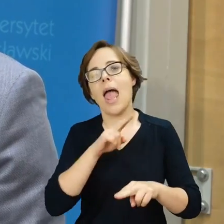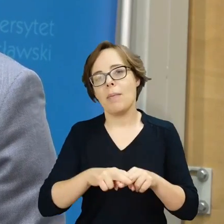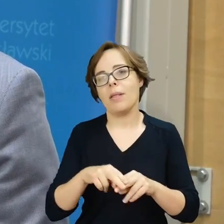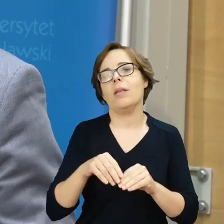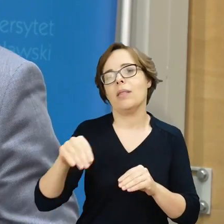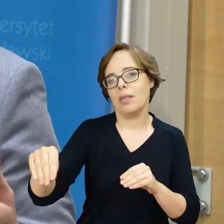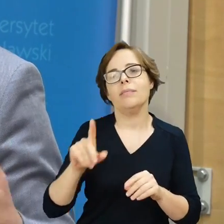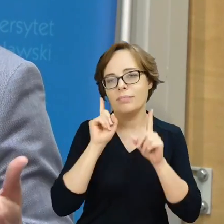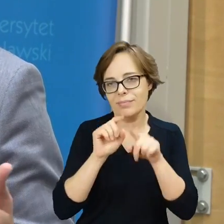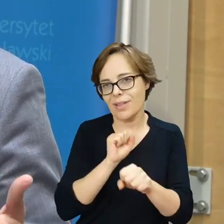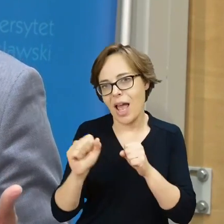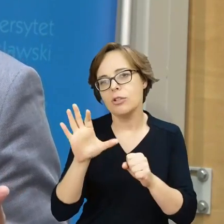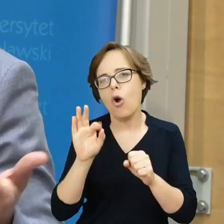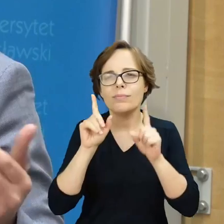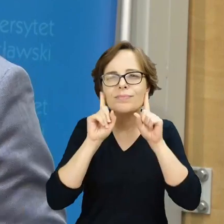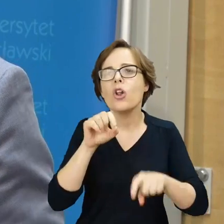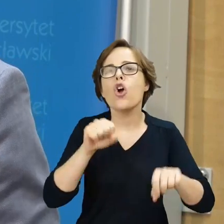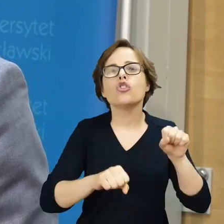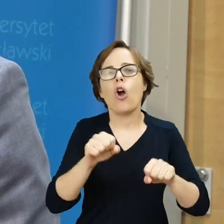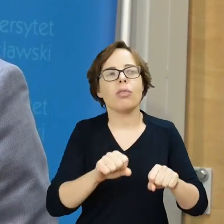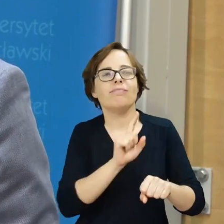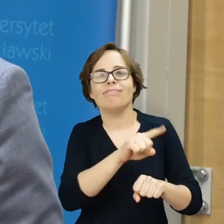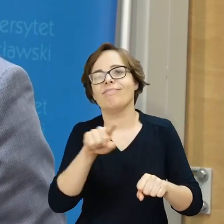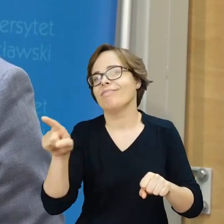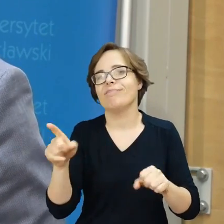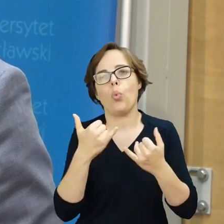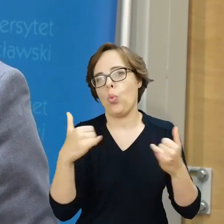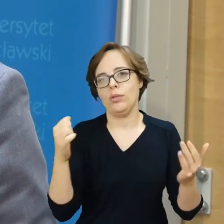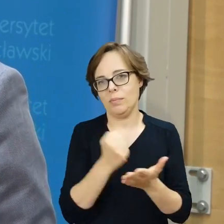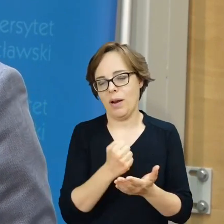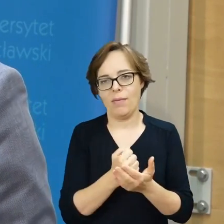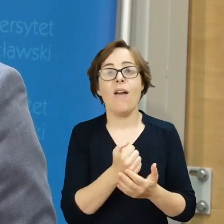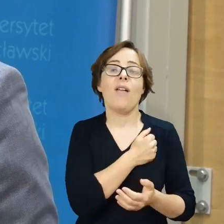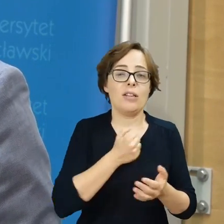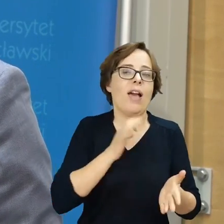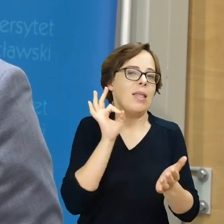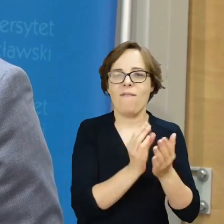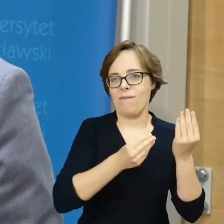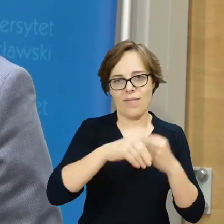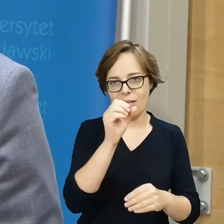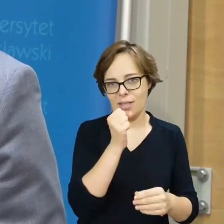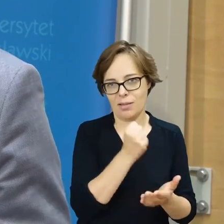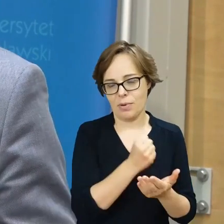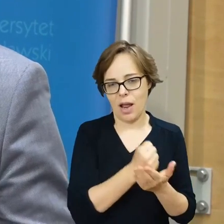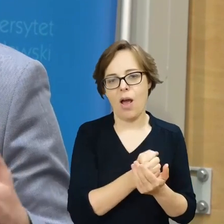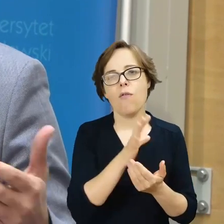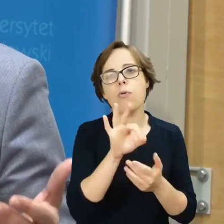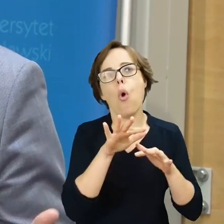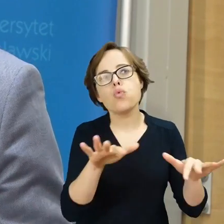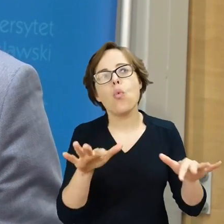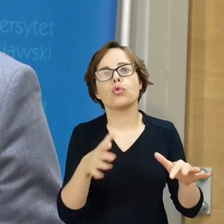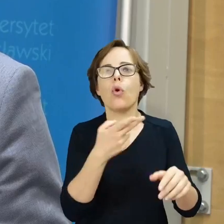sądy mają różną ilość tych spraw, bo na pewno Warszawa jest najbardziej obciążona z uwagi na to, że tam jest najwięcej tych naczelnych, centralnych